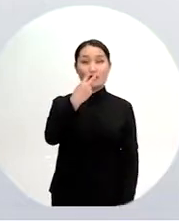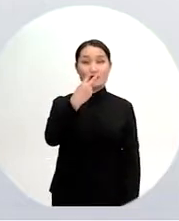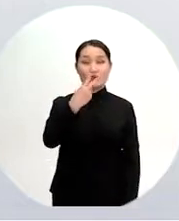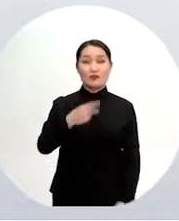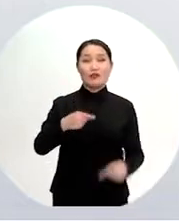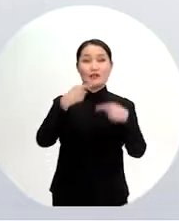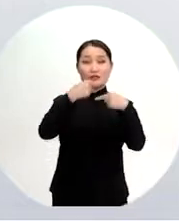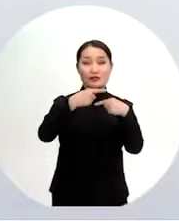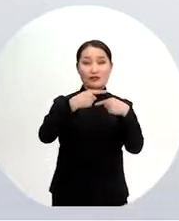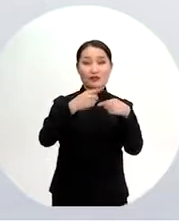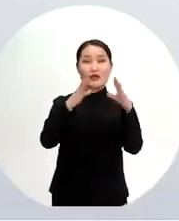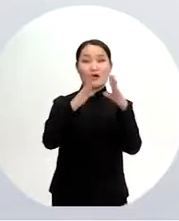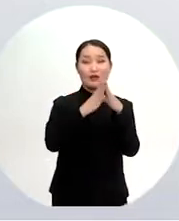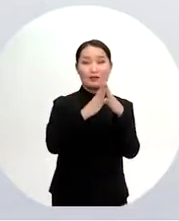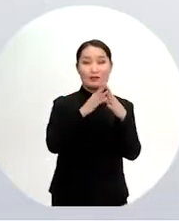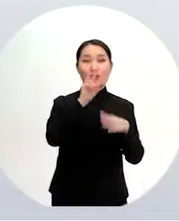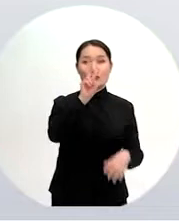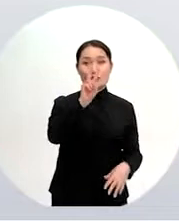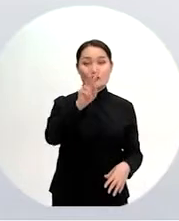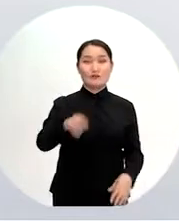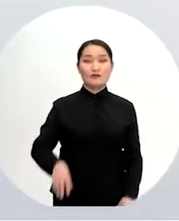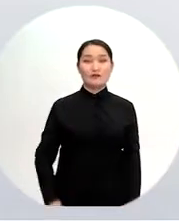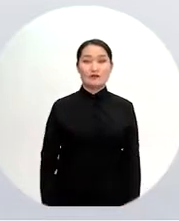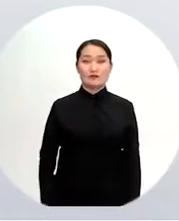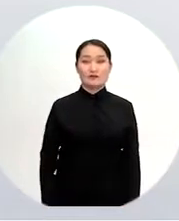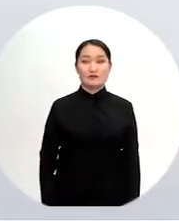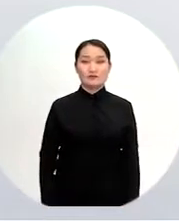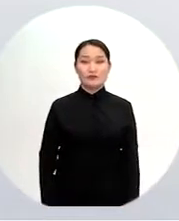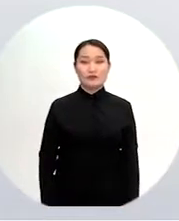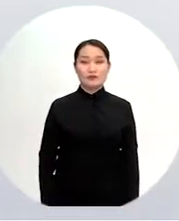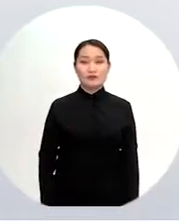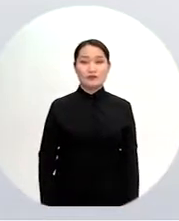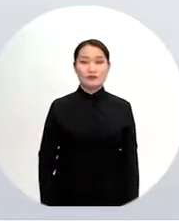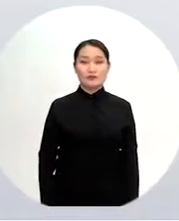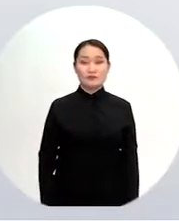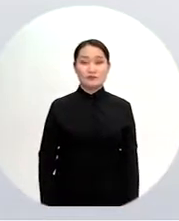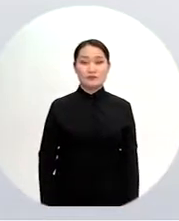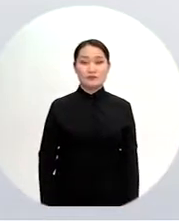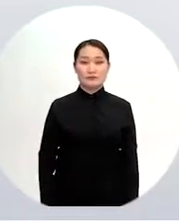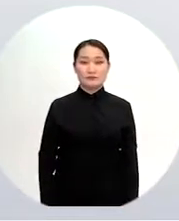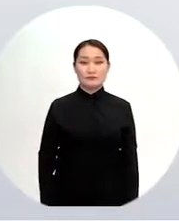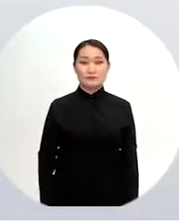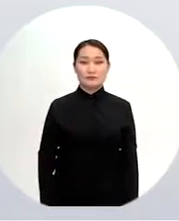2, тэнцүү 12. Тэгвэл